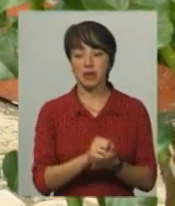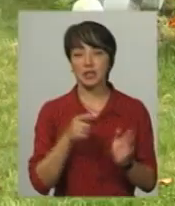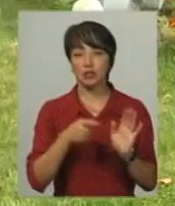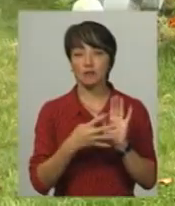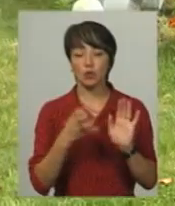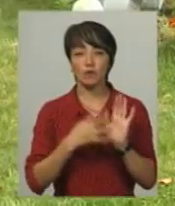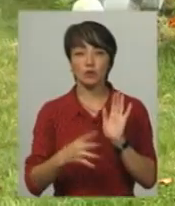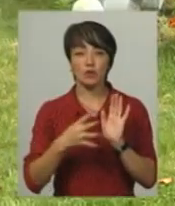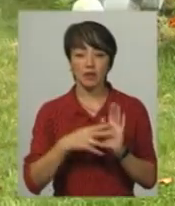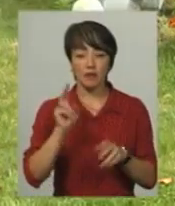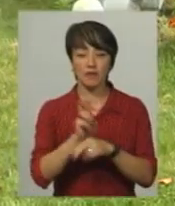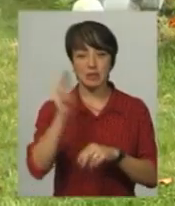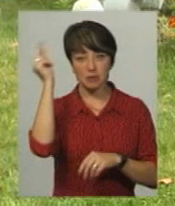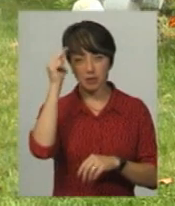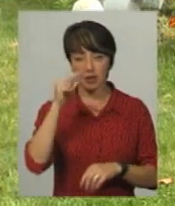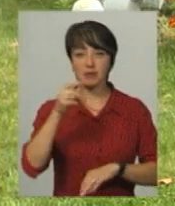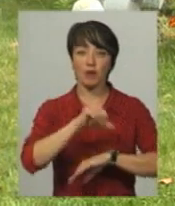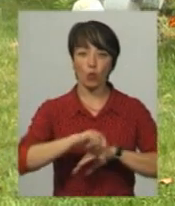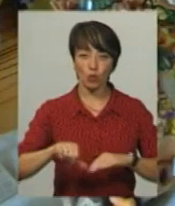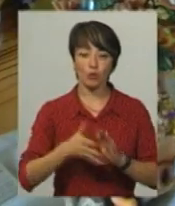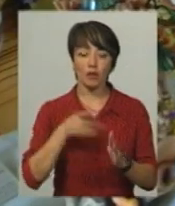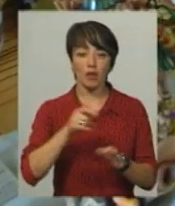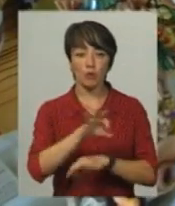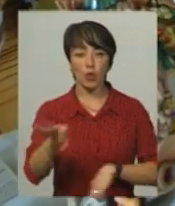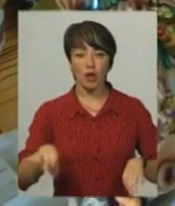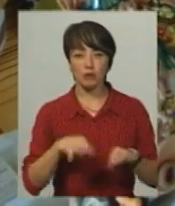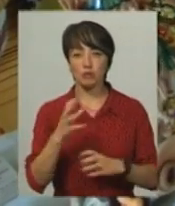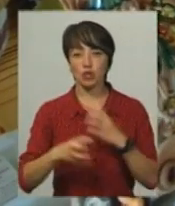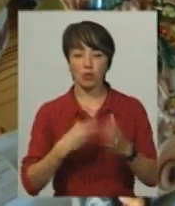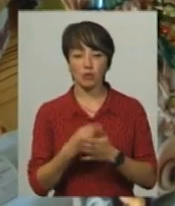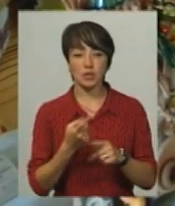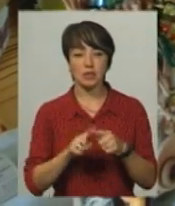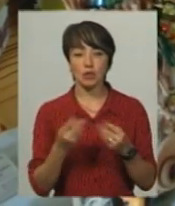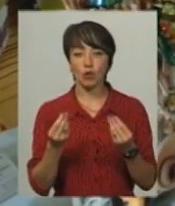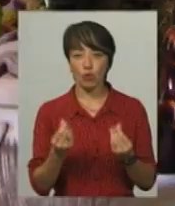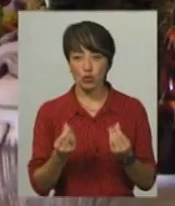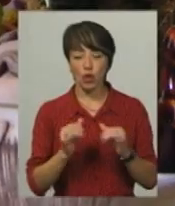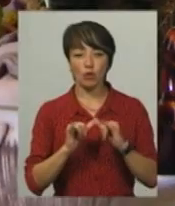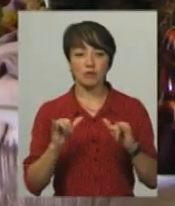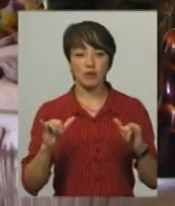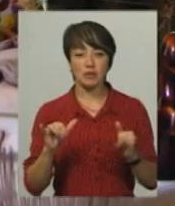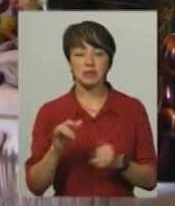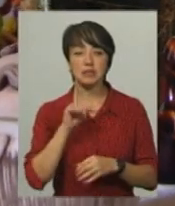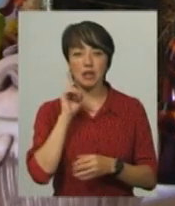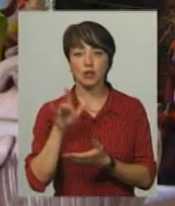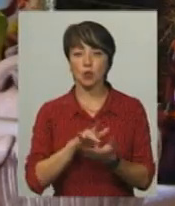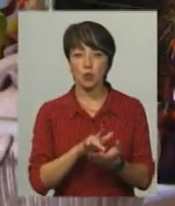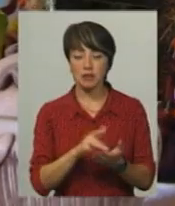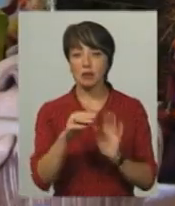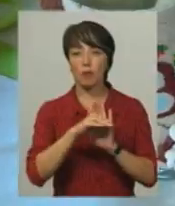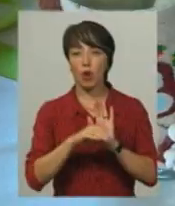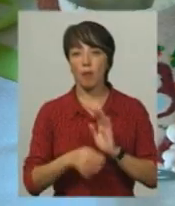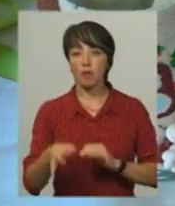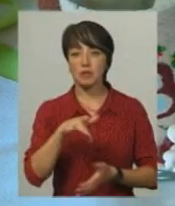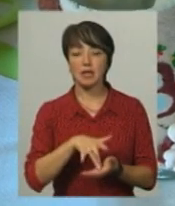Вона відвідувала семінари, вчилася за кордоном, подавала проекти в міжнародні фонди і за ці гроші в селищі розвивали зелений туризм. За програмою